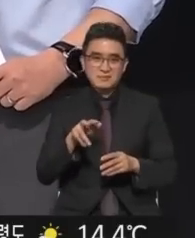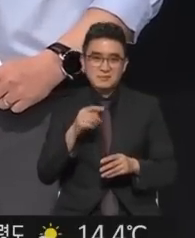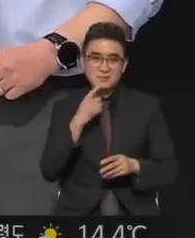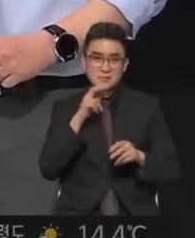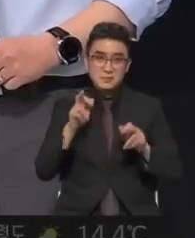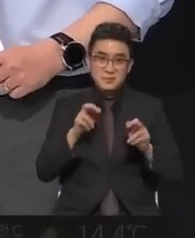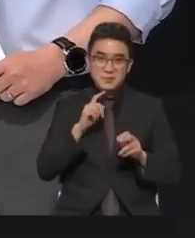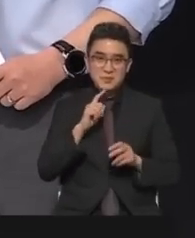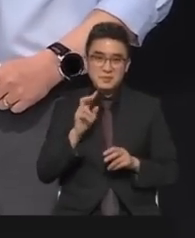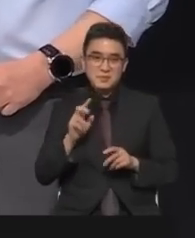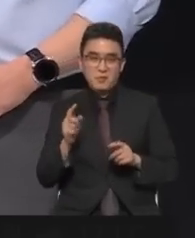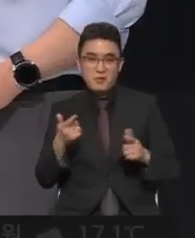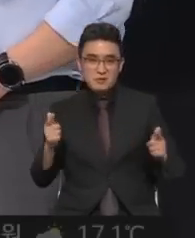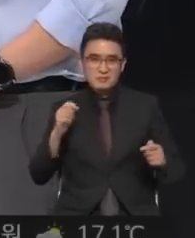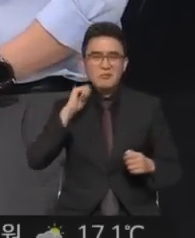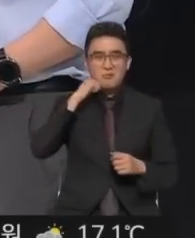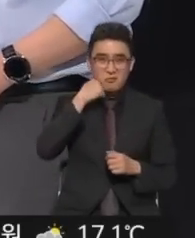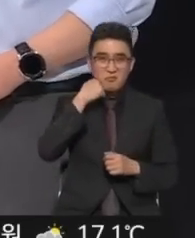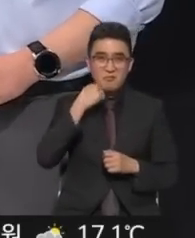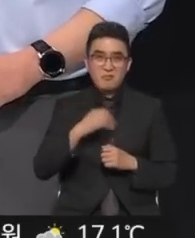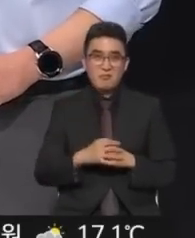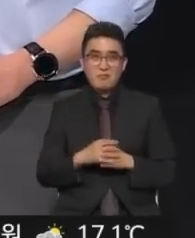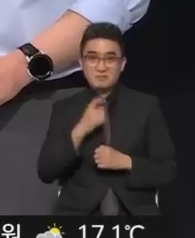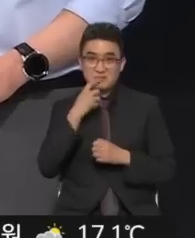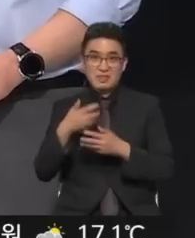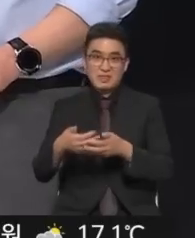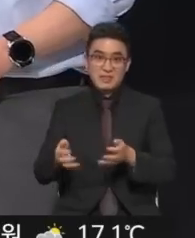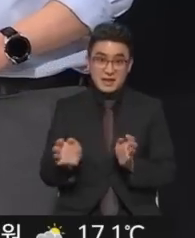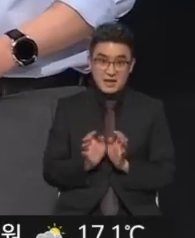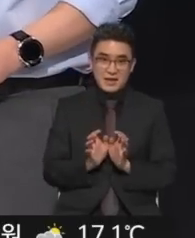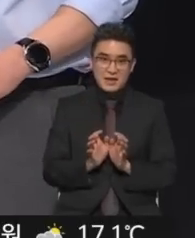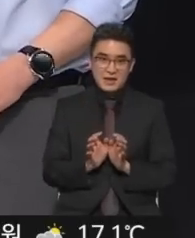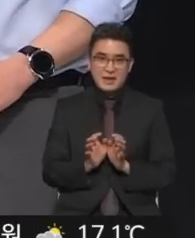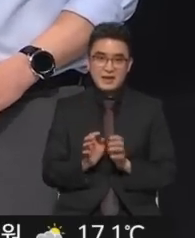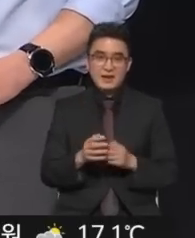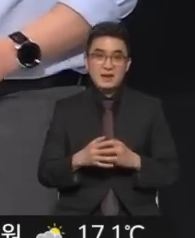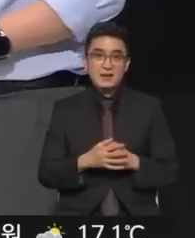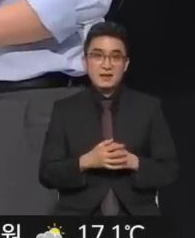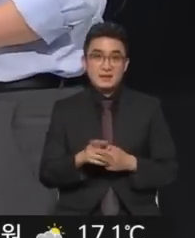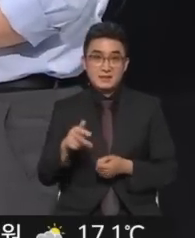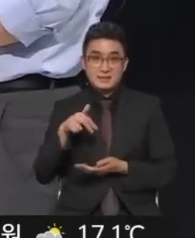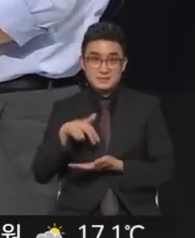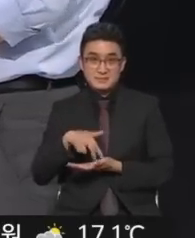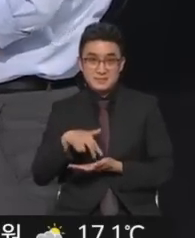민주당에선 어디까지나 반사체일 뿐이다 혹평을 내놨죠.